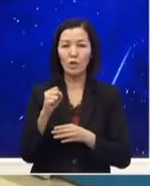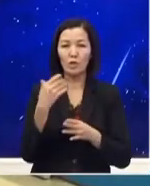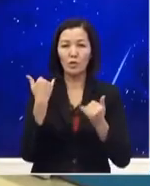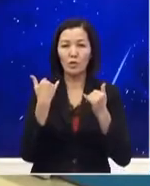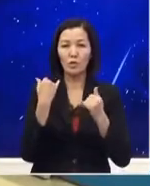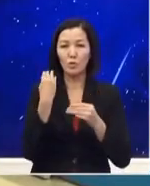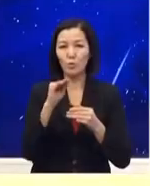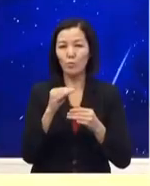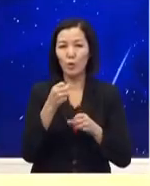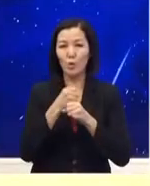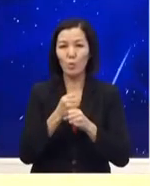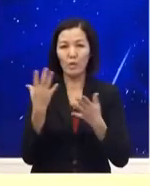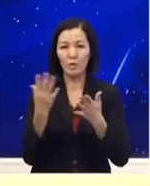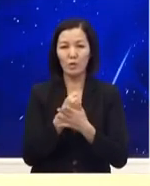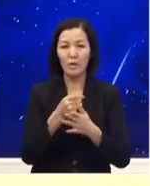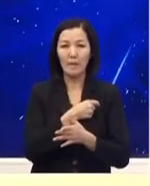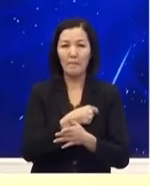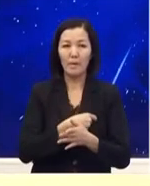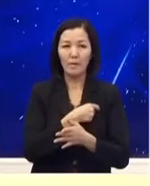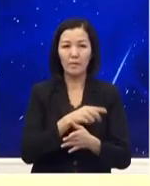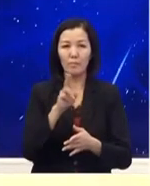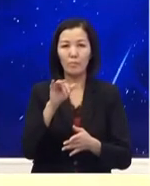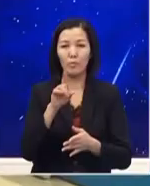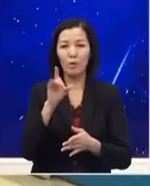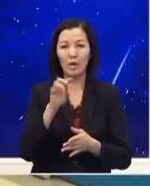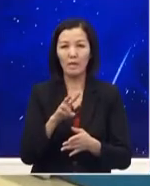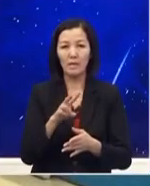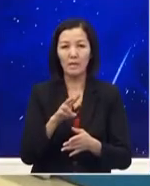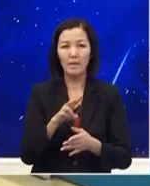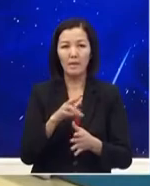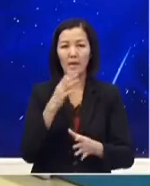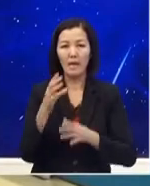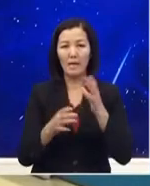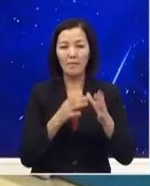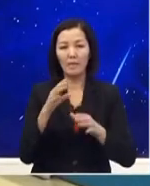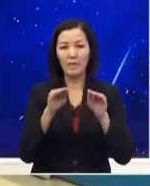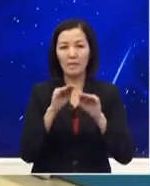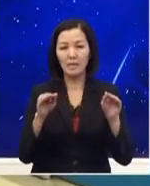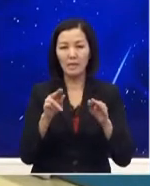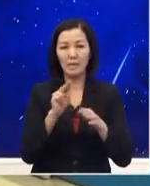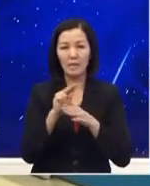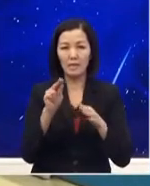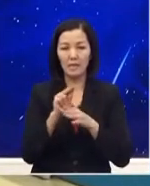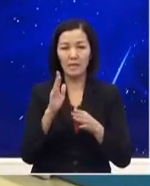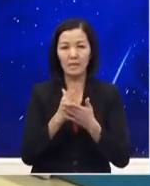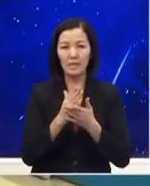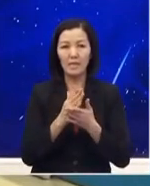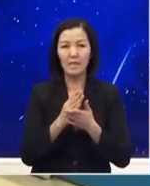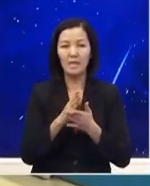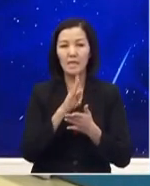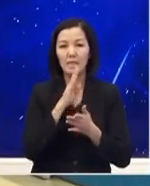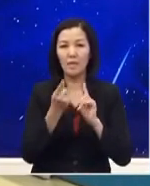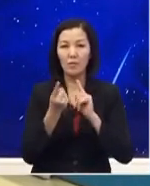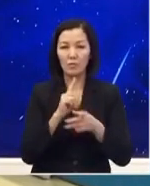иегерлері болып саналады. Бапкеріміз Бұрхан Жанболат деген мықты бапкер, әлемдік деңгейдегі бапкер болып саналады. Ол кішкене қыздарымызға